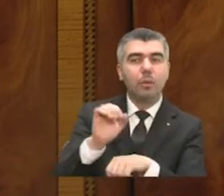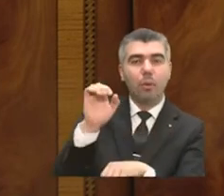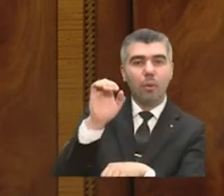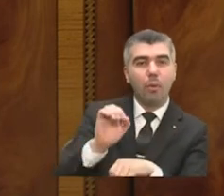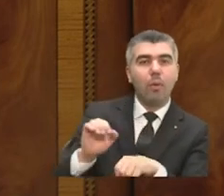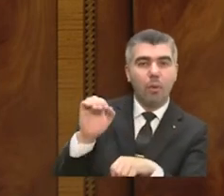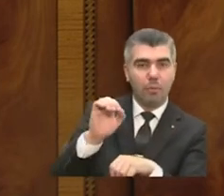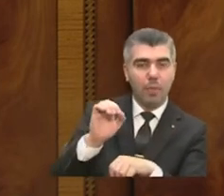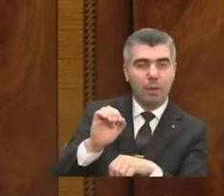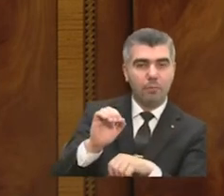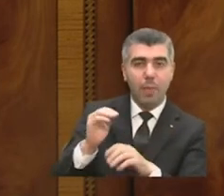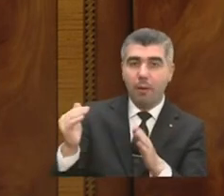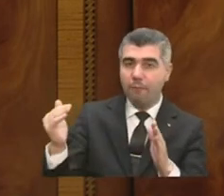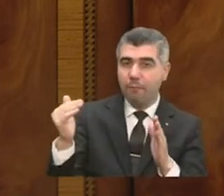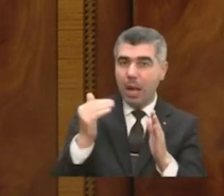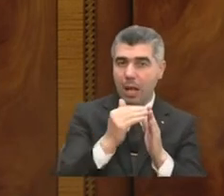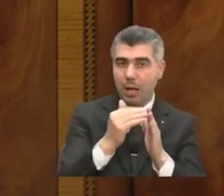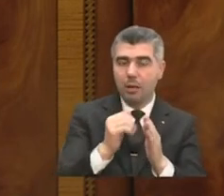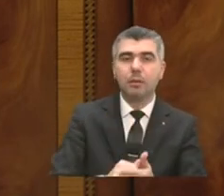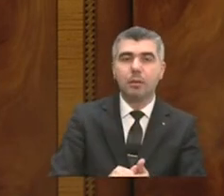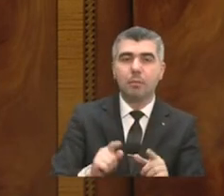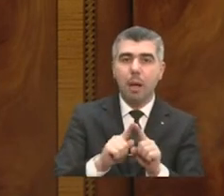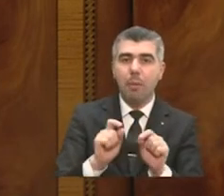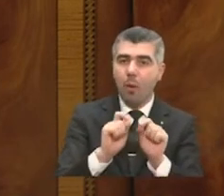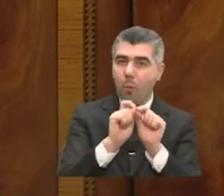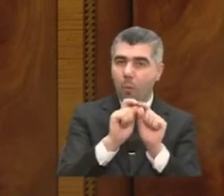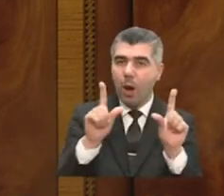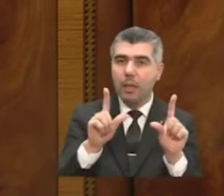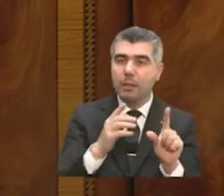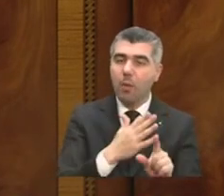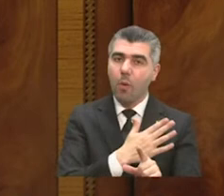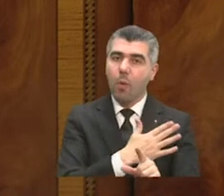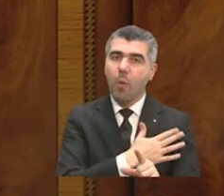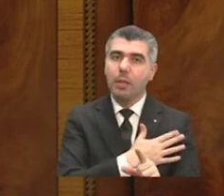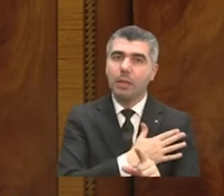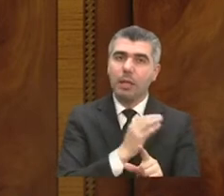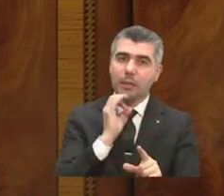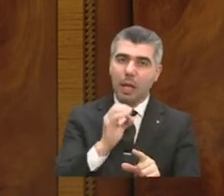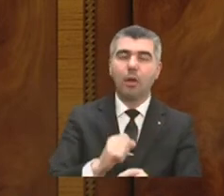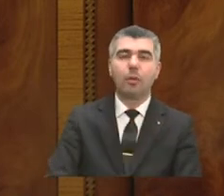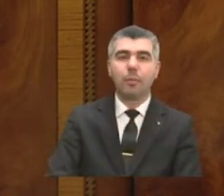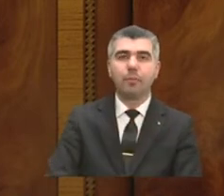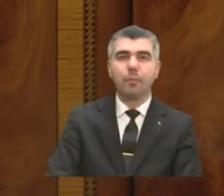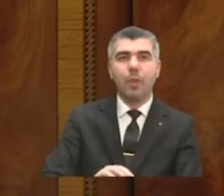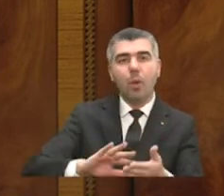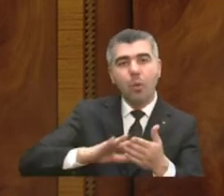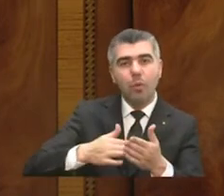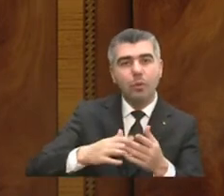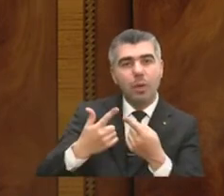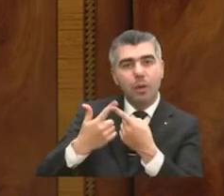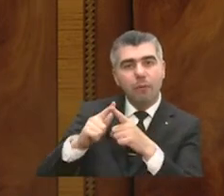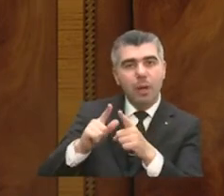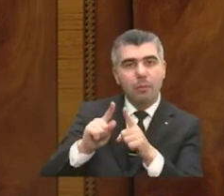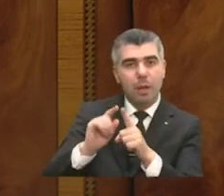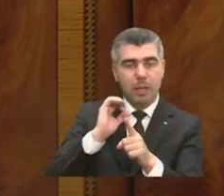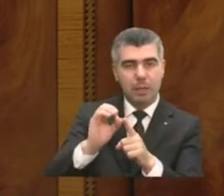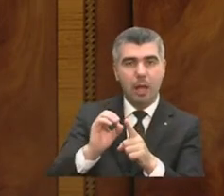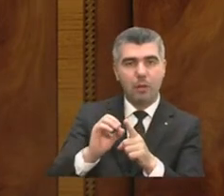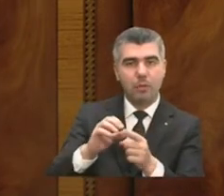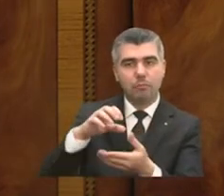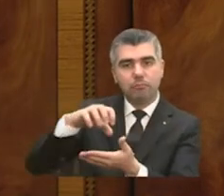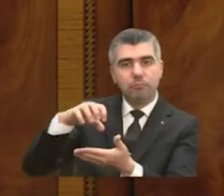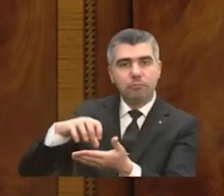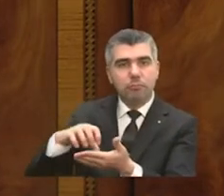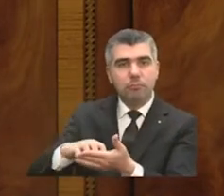il ne s'inscrit pas justement dans le le parcours de ce du